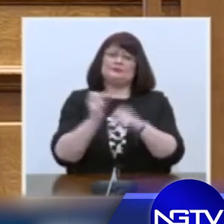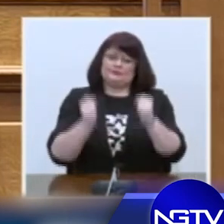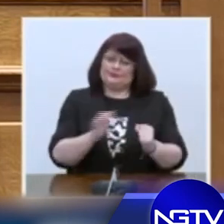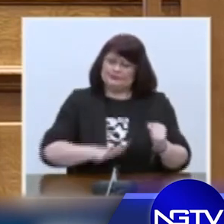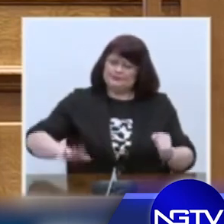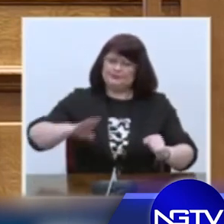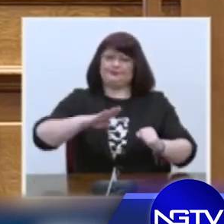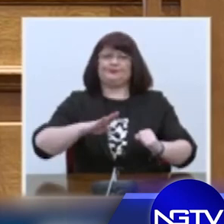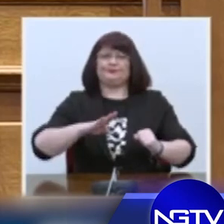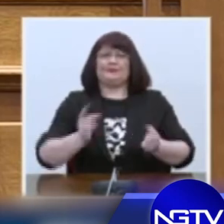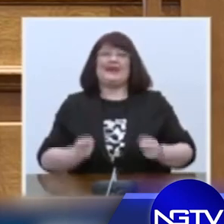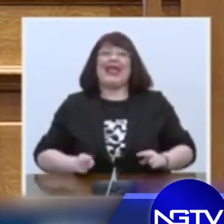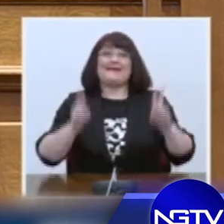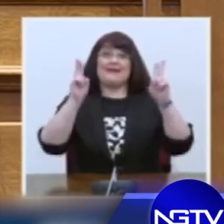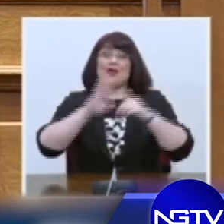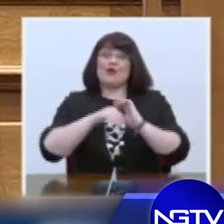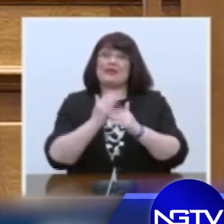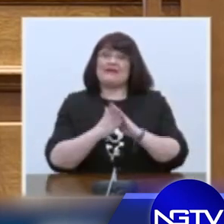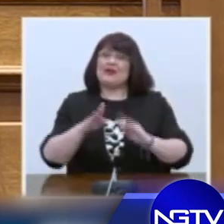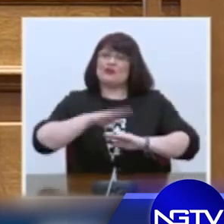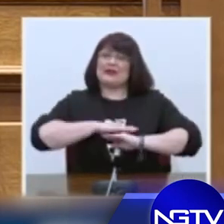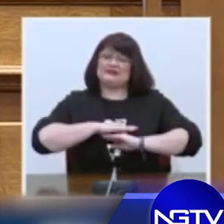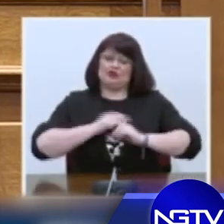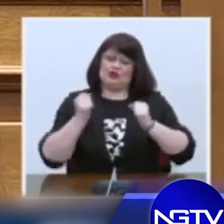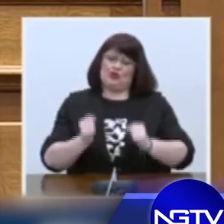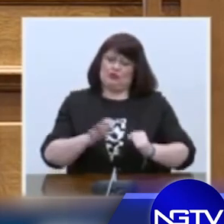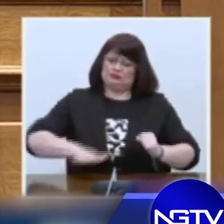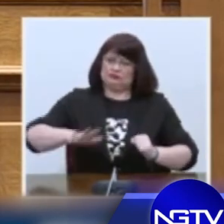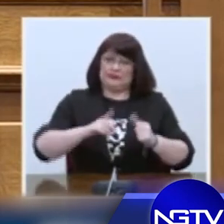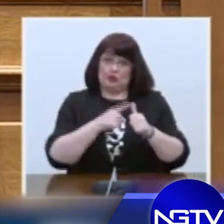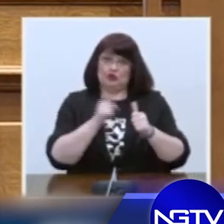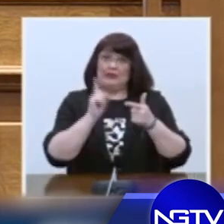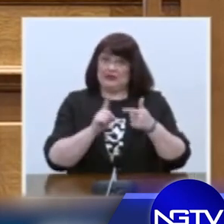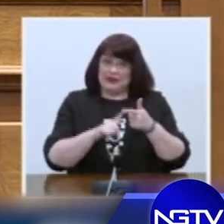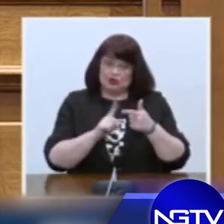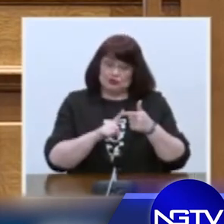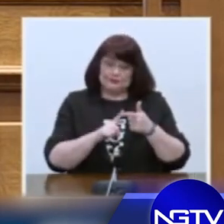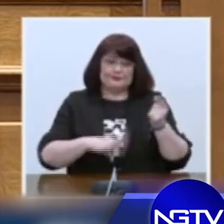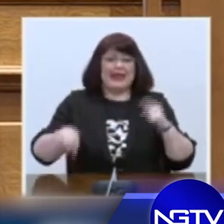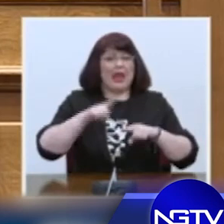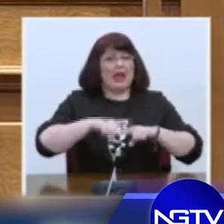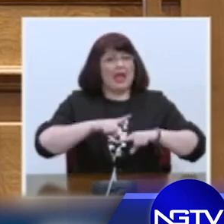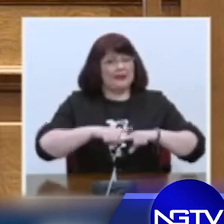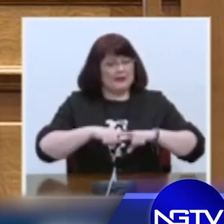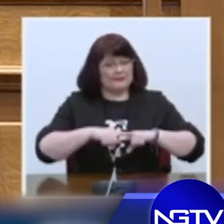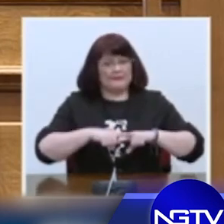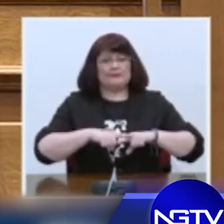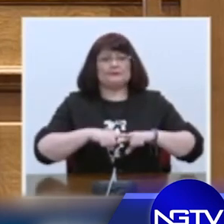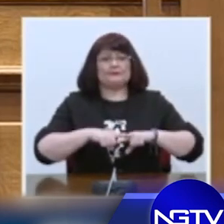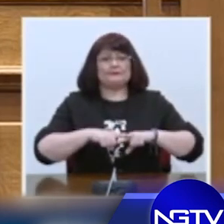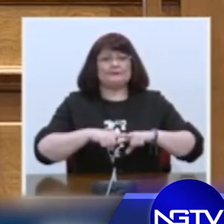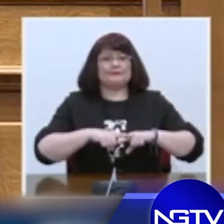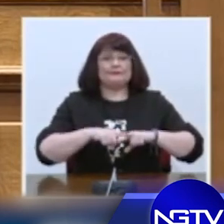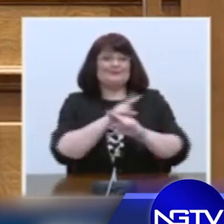ρητή δέσμευση πως η αμερικανική παρουσία στην Ελλάδα θα ανανεώνεται ανά πενταετία, με δικαίωμα σε κάθε πλευρά να την καταγγείλει αν το